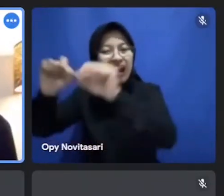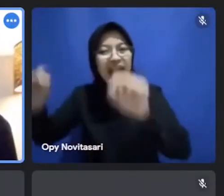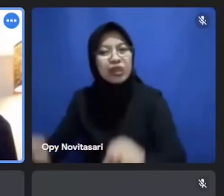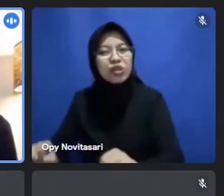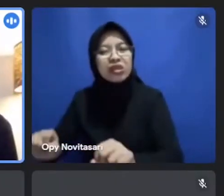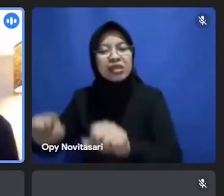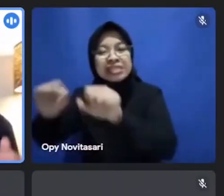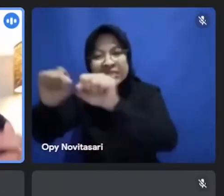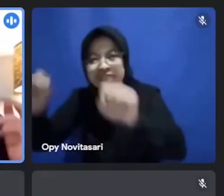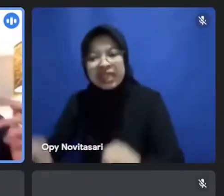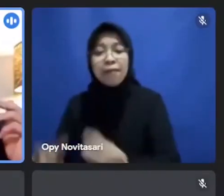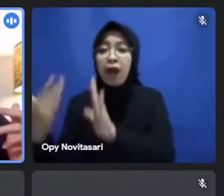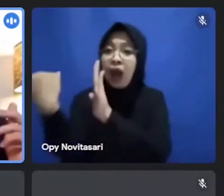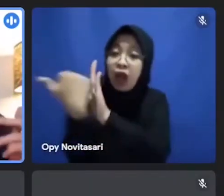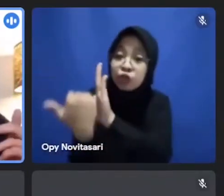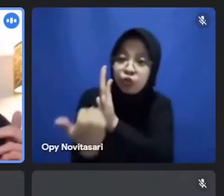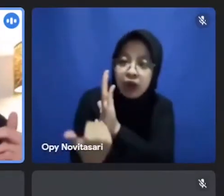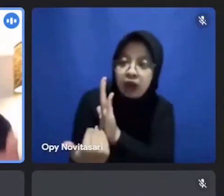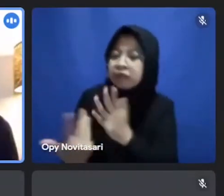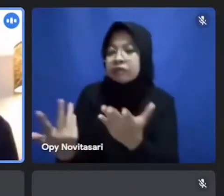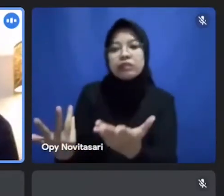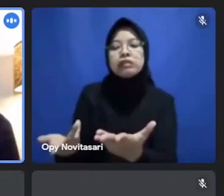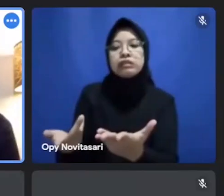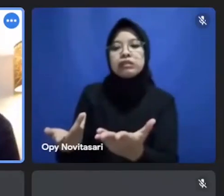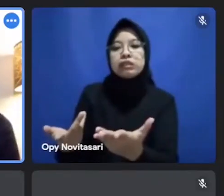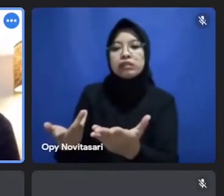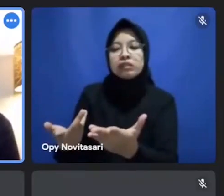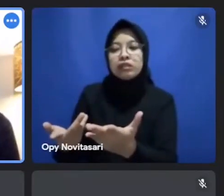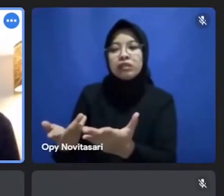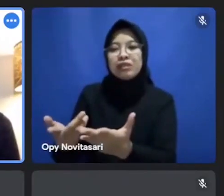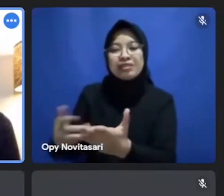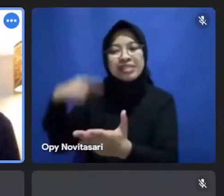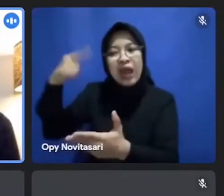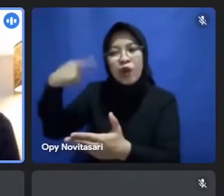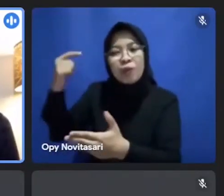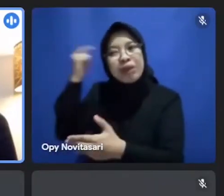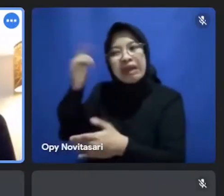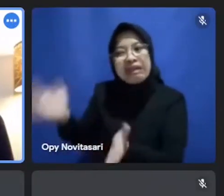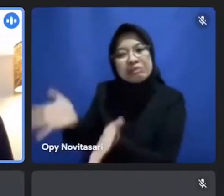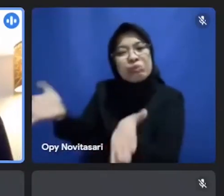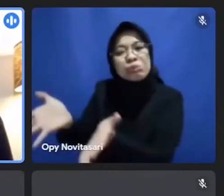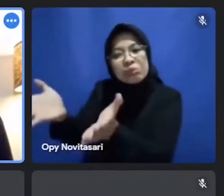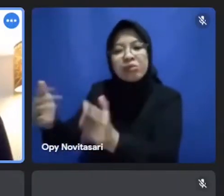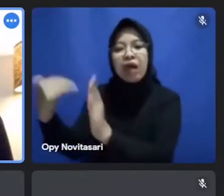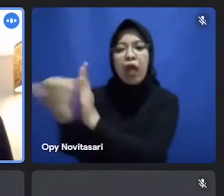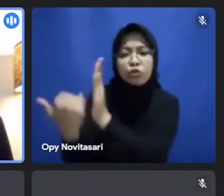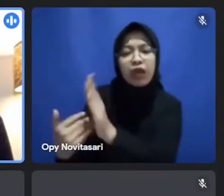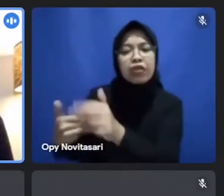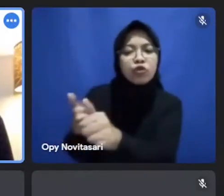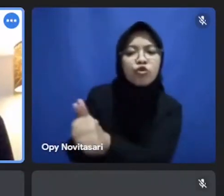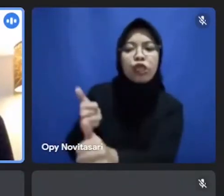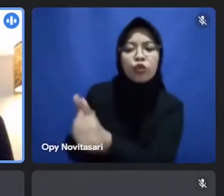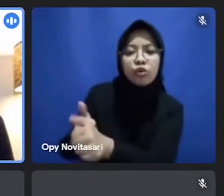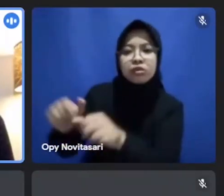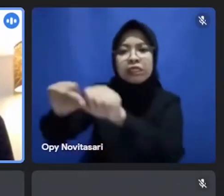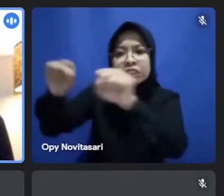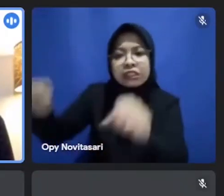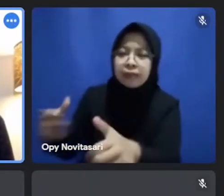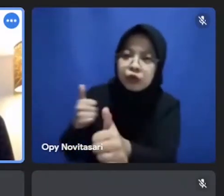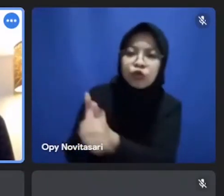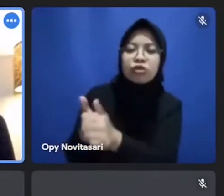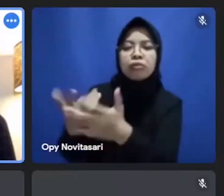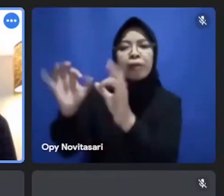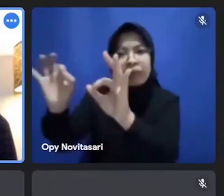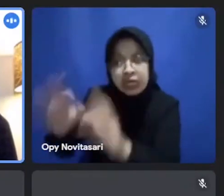ee gagasan kenormalan yang terlalu diangkat gitu makanya ee selain selain